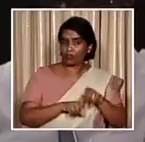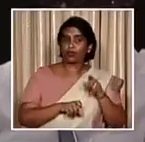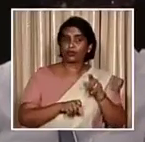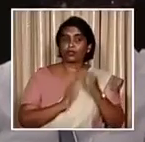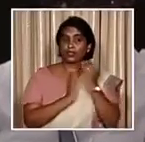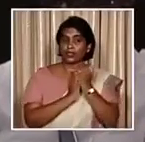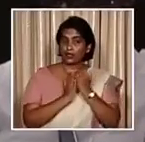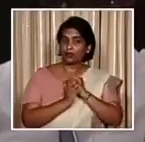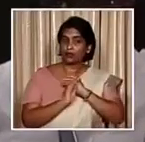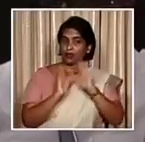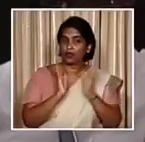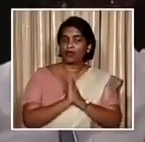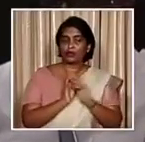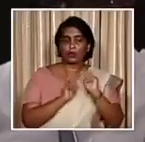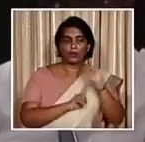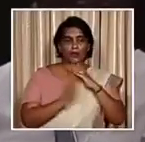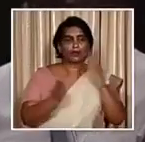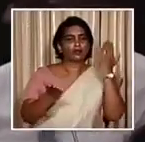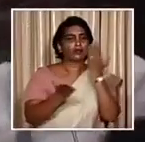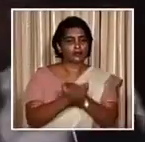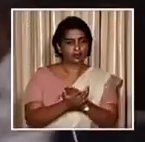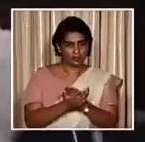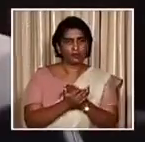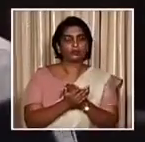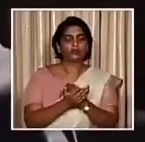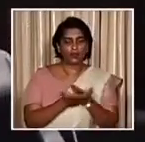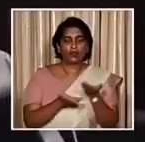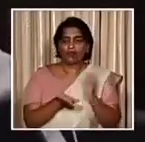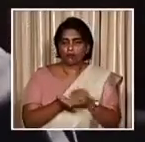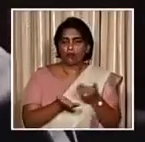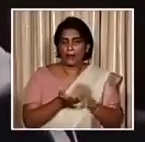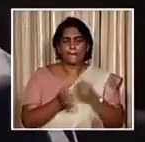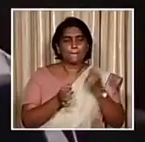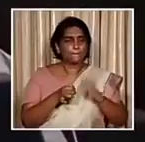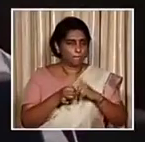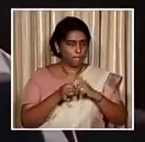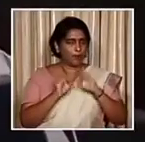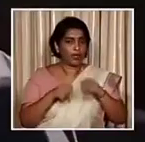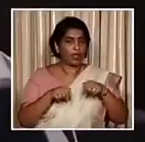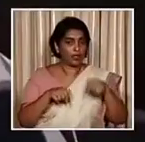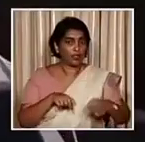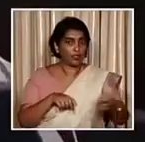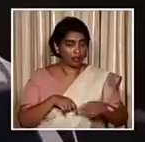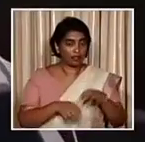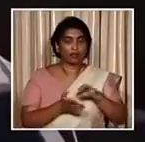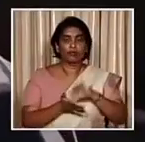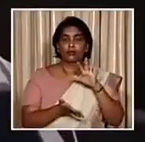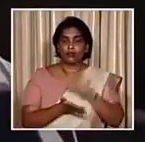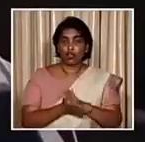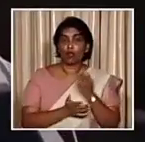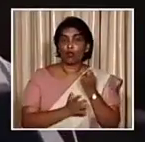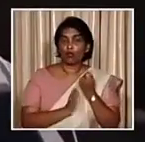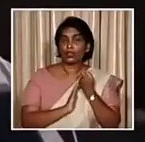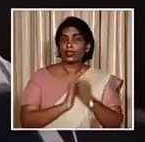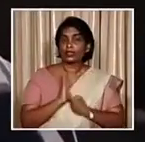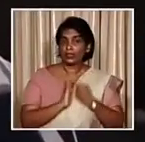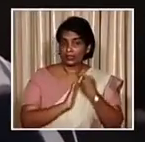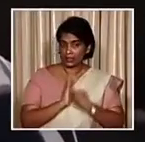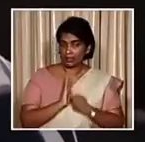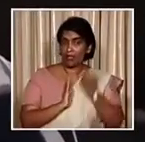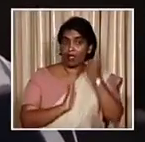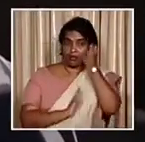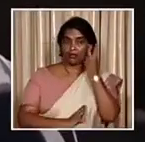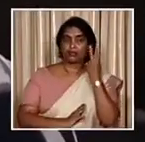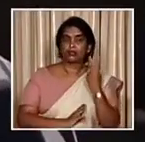කොන්දේසිය සියල්ලද සභාගත කරනවා. මේ පිළිබඳ වරින් වර ප්‍රශ්න ආවා. හැබැයි අද දිනට නියමිතව තිබෙනවා මුදල් රෙගුලාසි පිළිබඳව යෝජනා